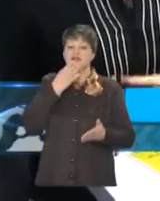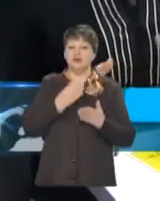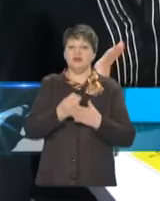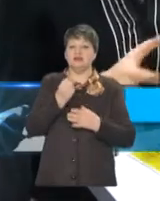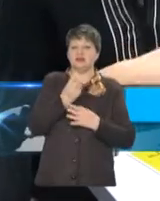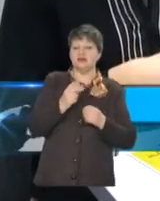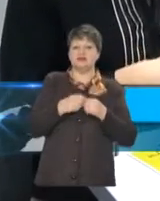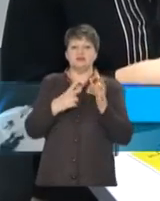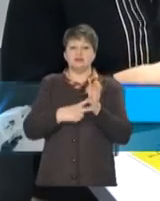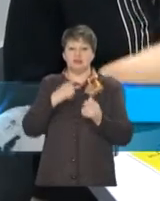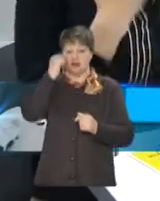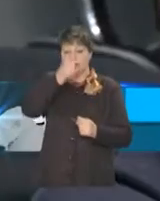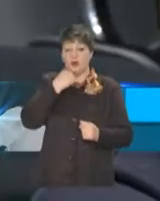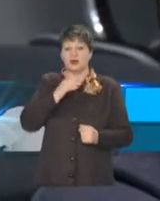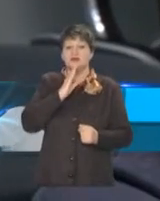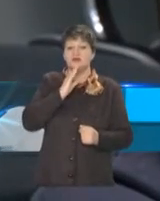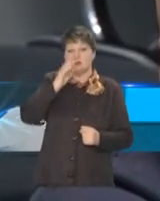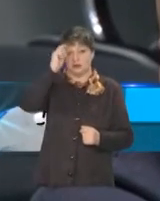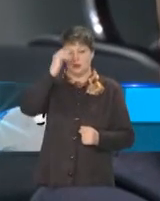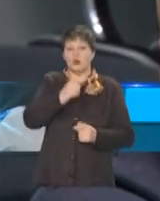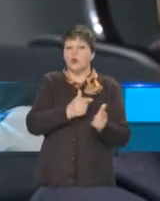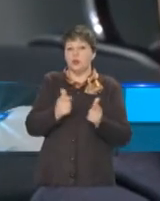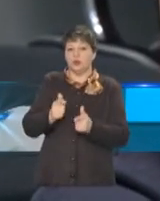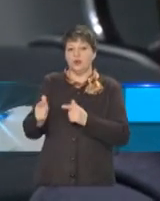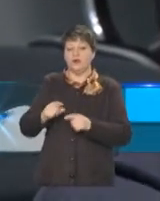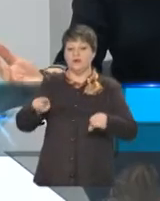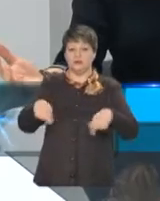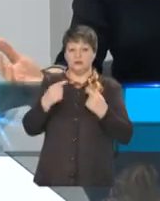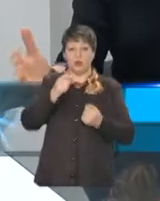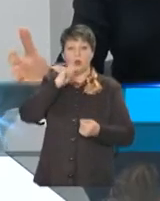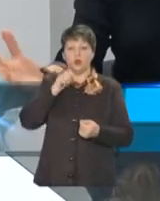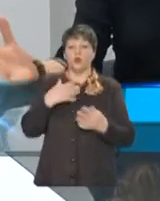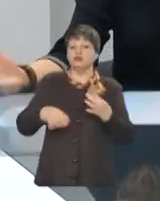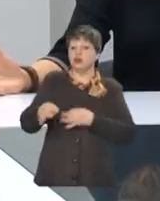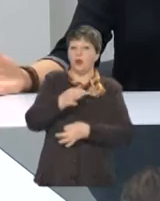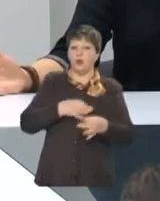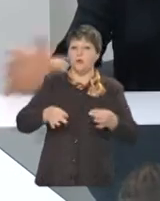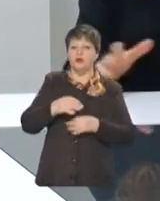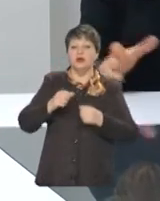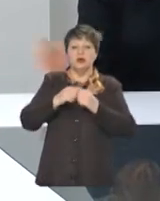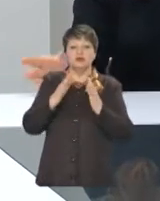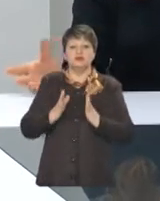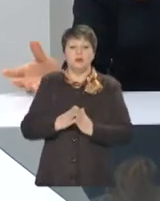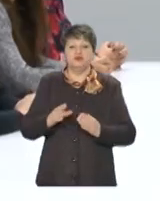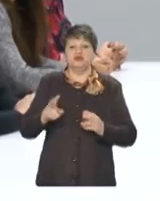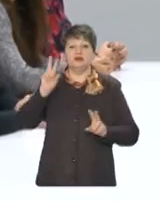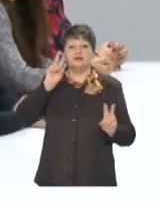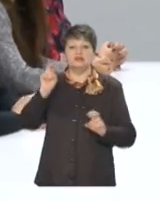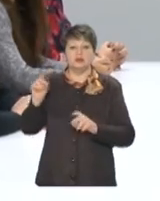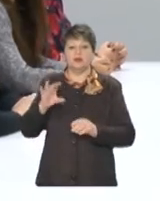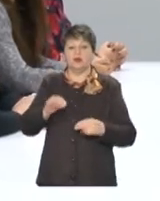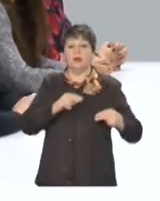свої 13-17 років ці хлопці та дівчата готові розбудовувати країну. Вони вже обговорюють суспільно важливі теми та працюють